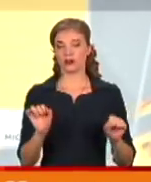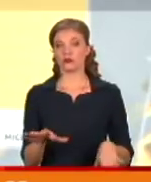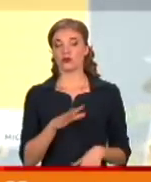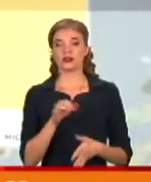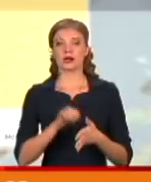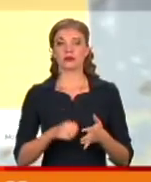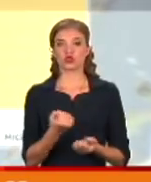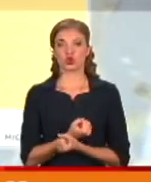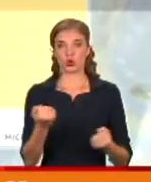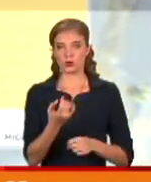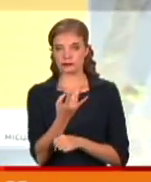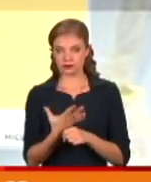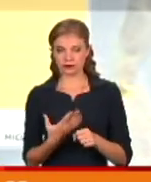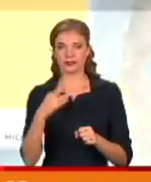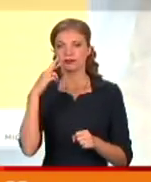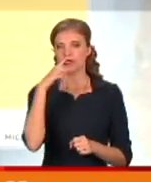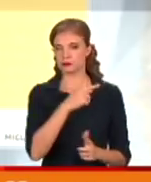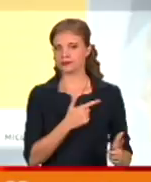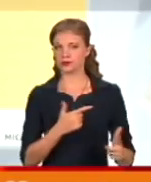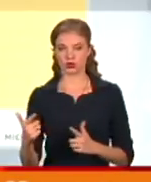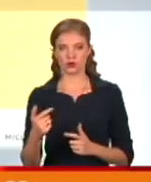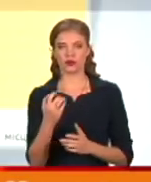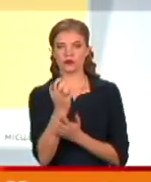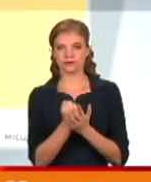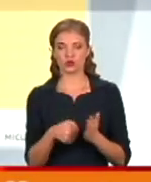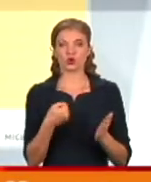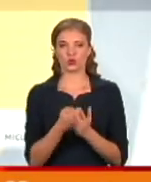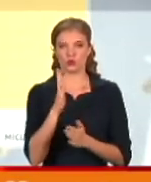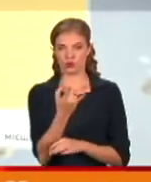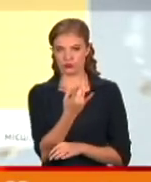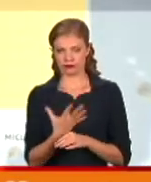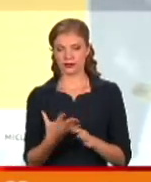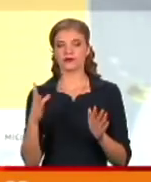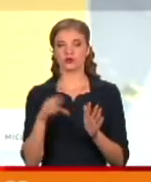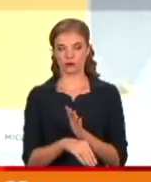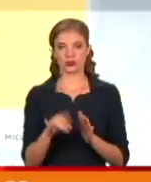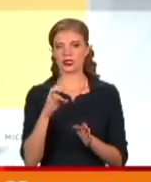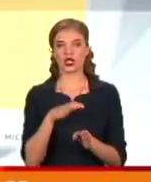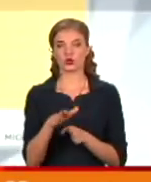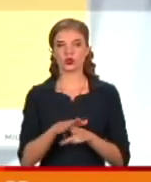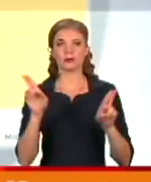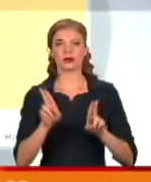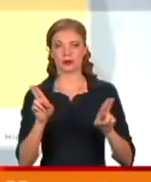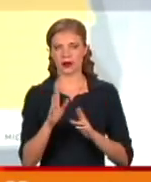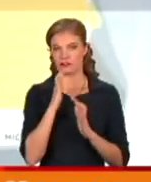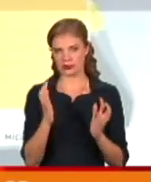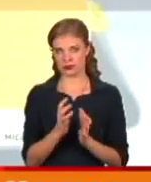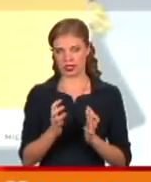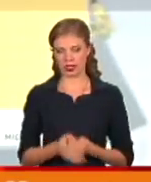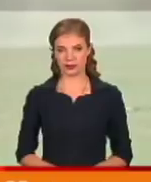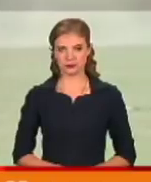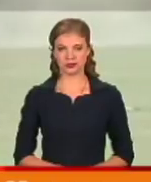Ймовірно, причина розриву міни полягає в невірній підготовці боєприпасу до стрільби, в тому числі недотримання правил її